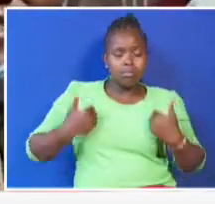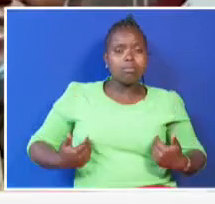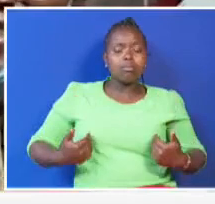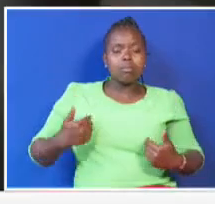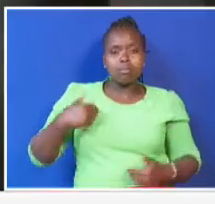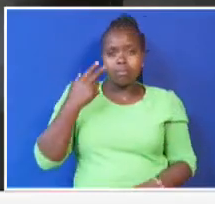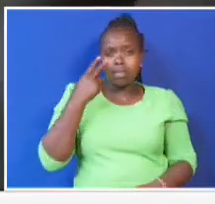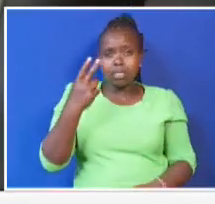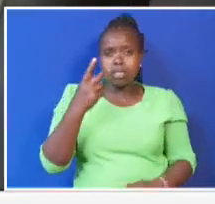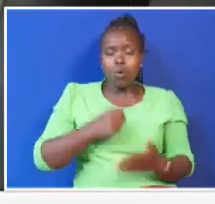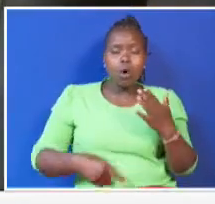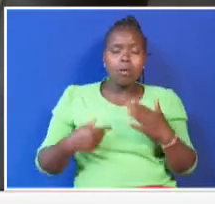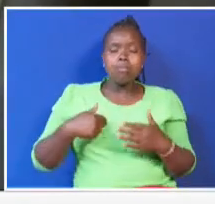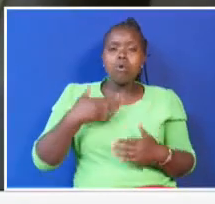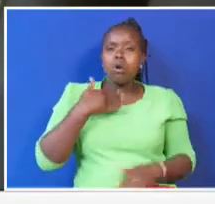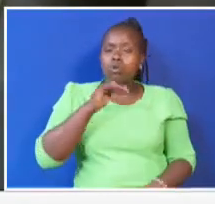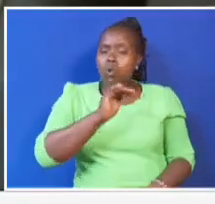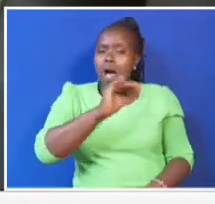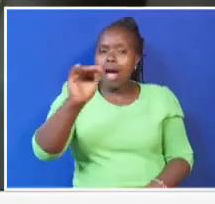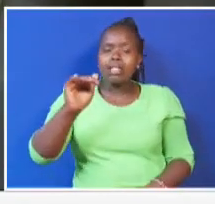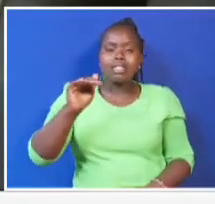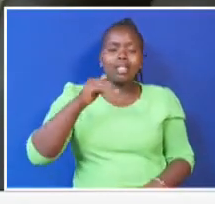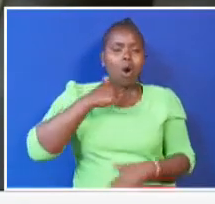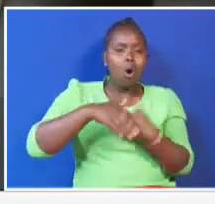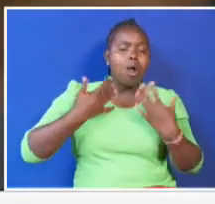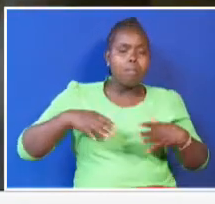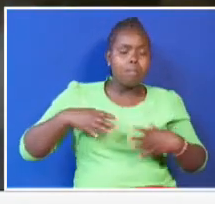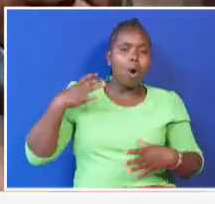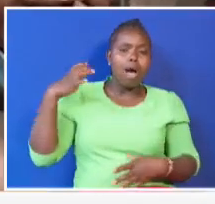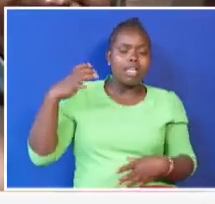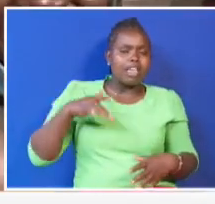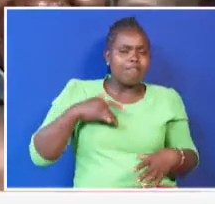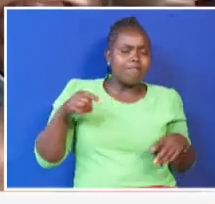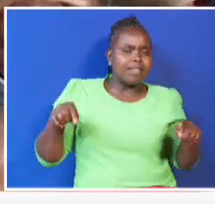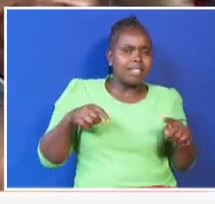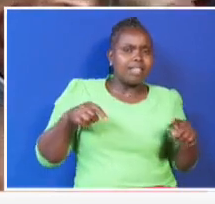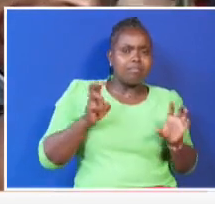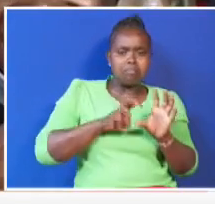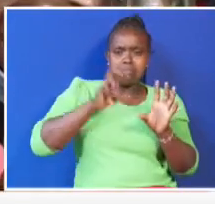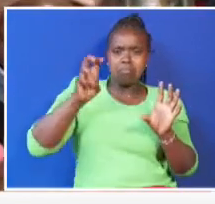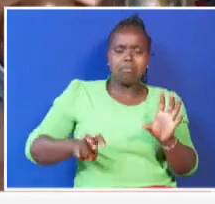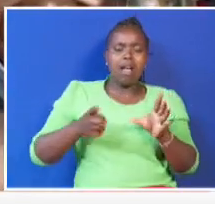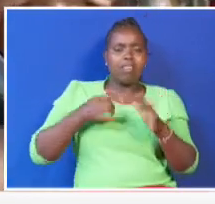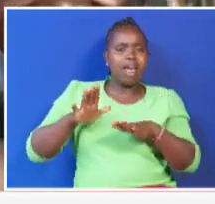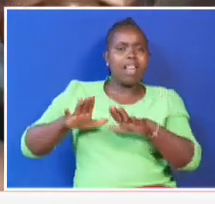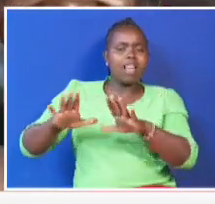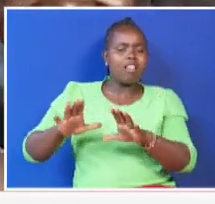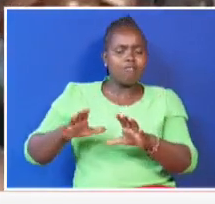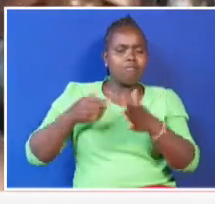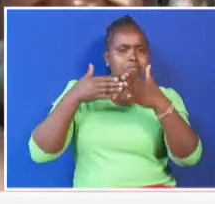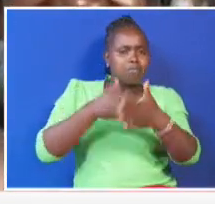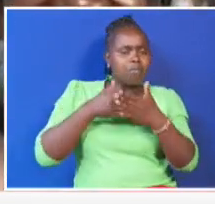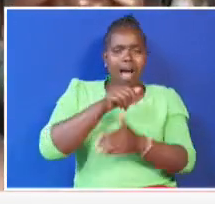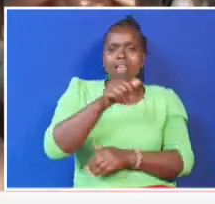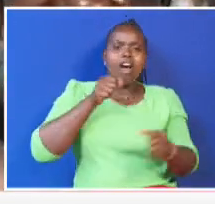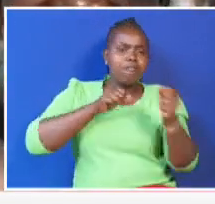Mimi kwa siku ya leo naona, mimi ningeomba wale aspirants niwaanze kuingia baridi, waache na waache mambo hii ya uchochezi, mambo